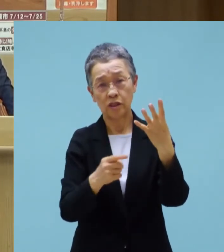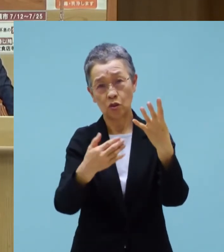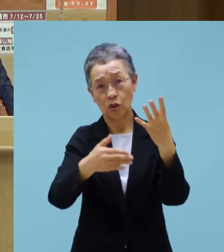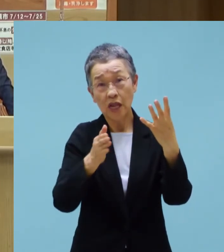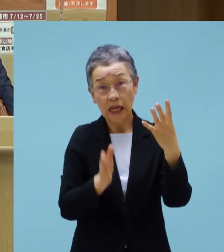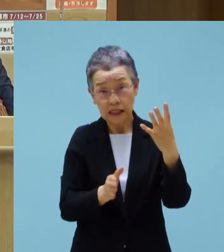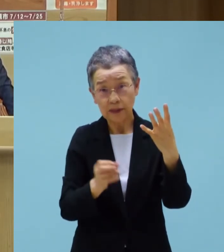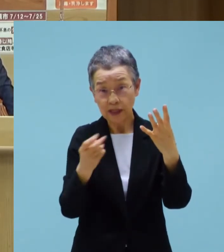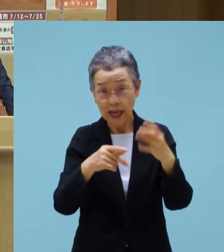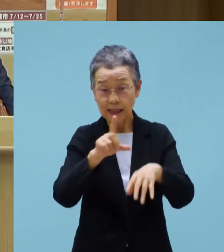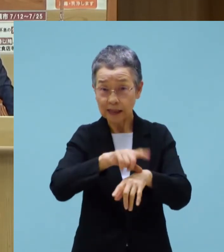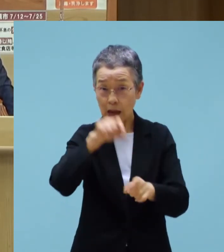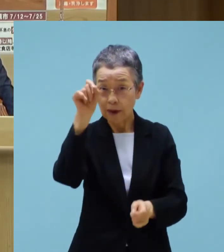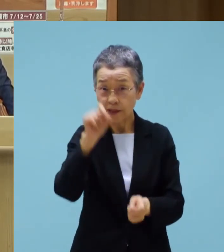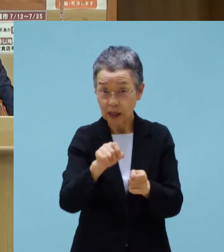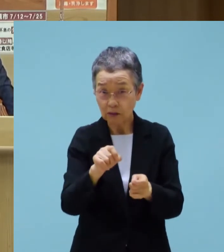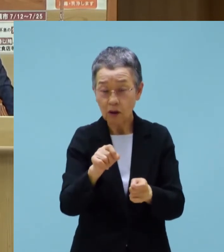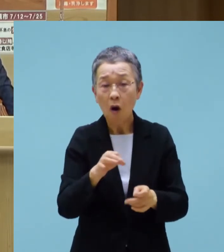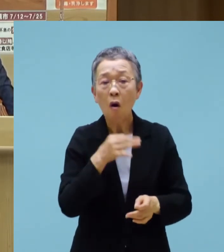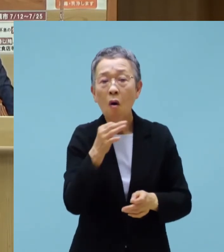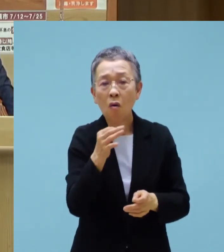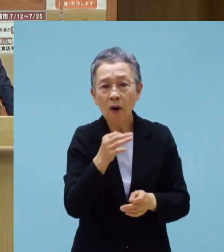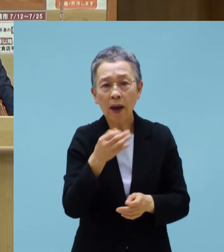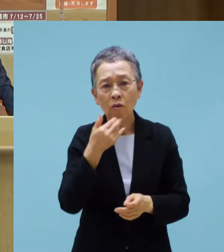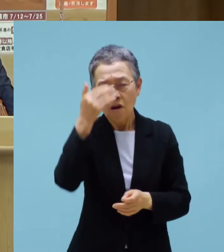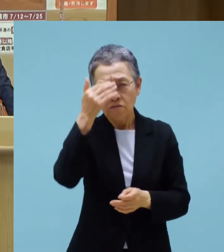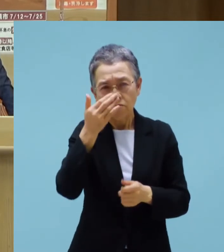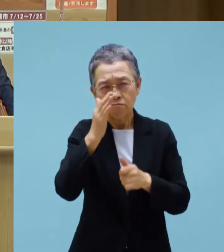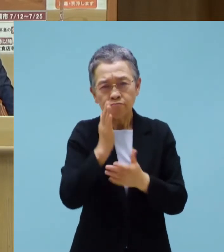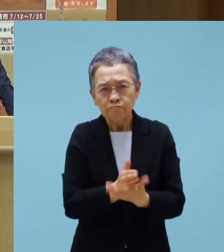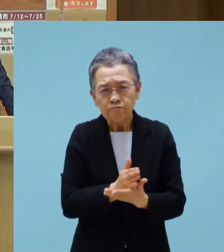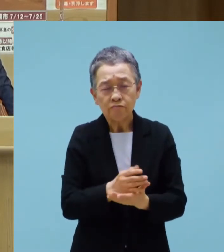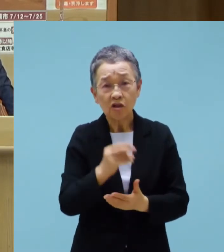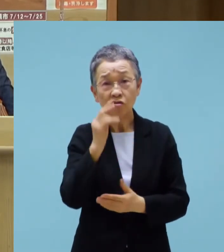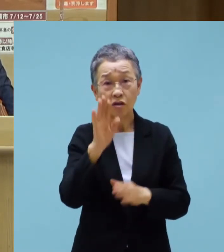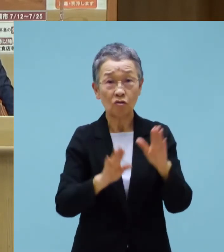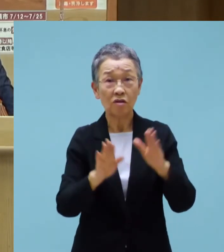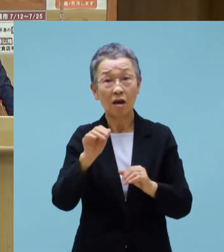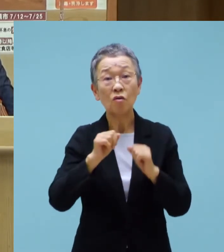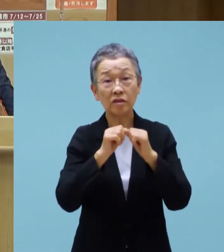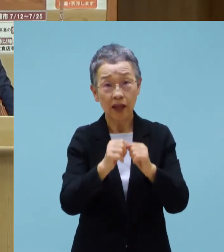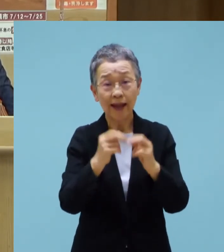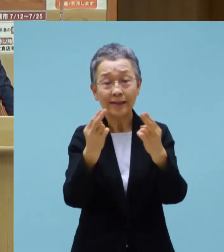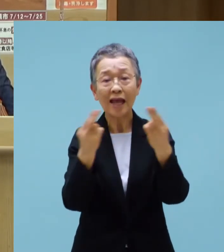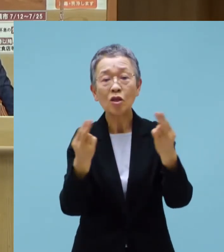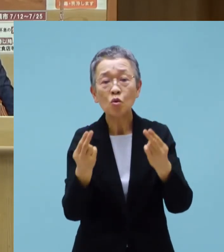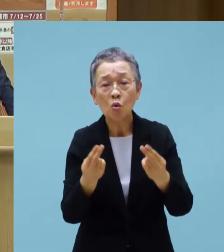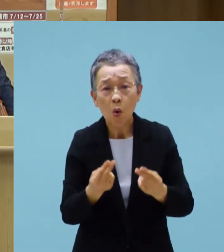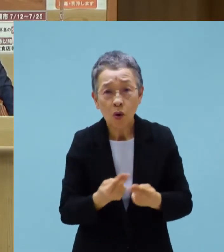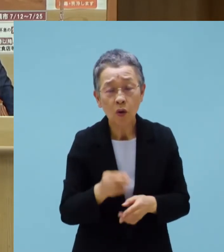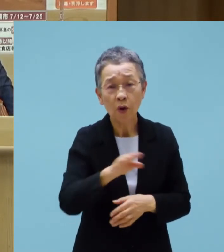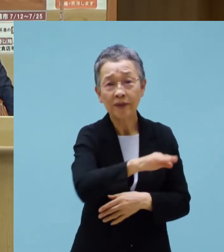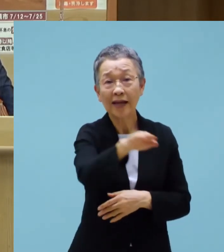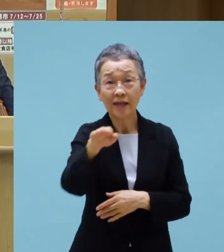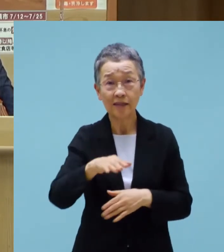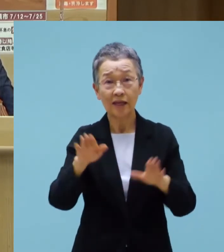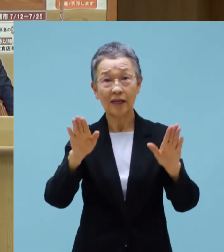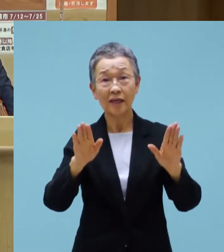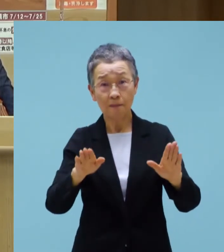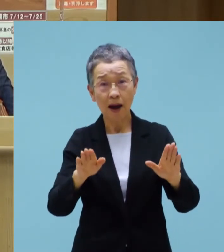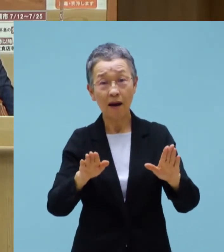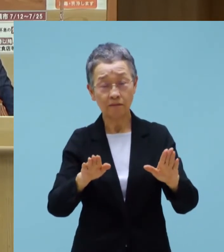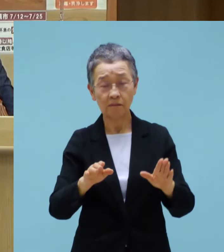短時間、大声深酒せずにということで、ここは全道の皆さんに、今実際増えています